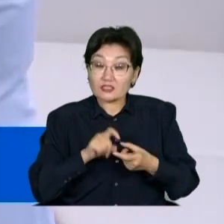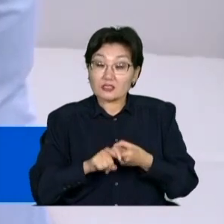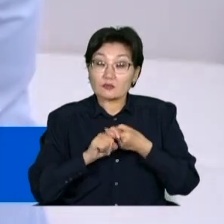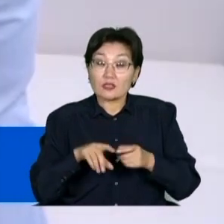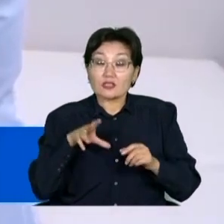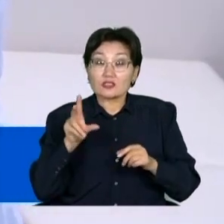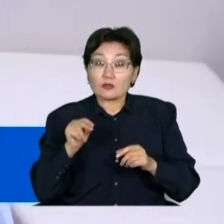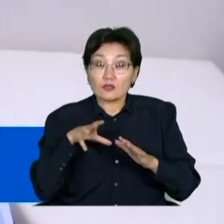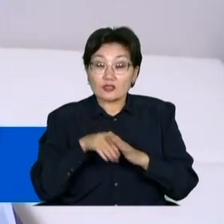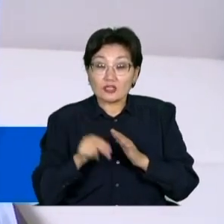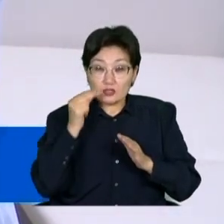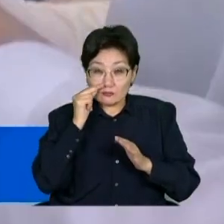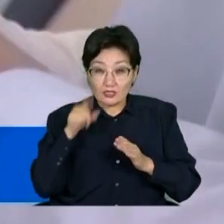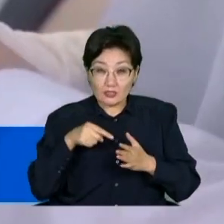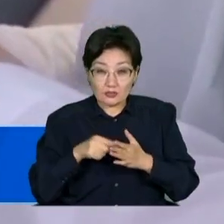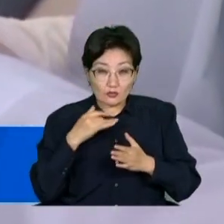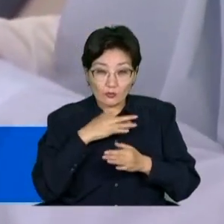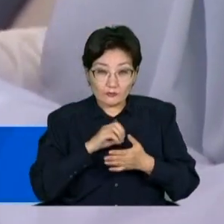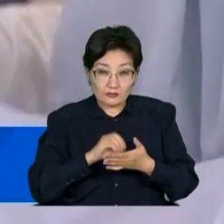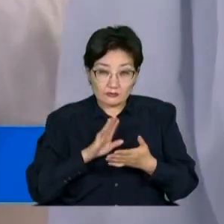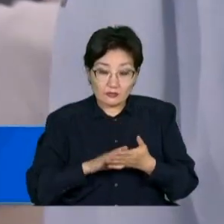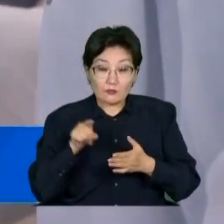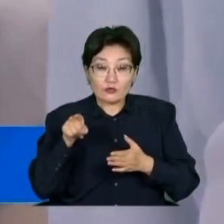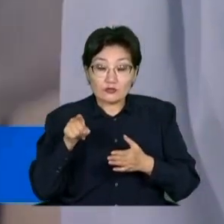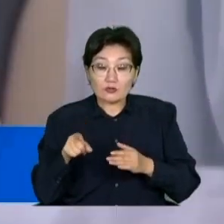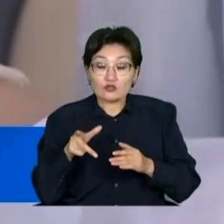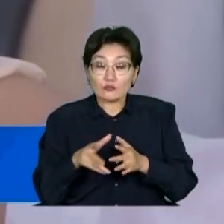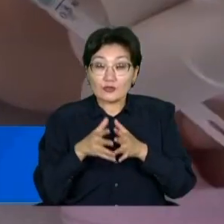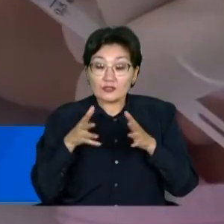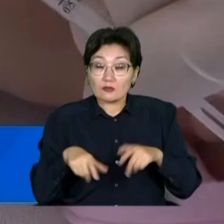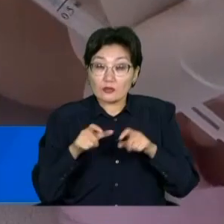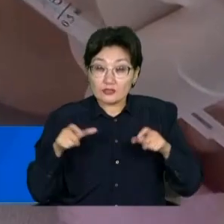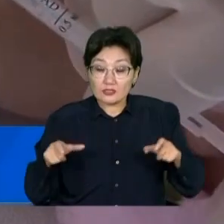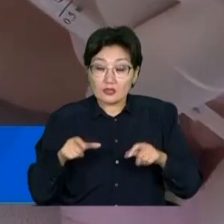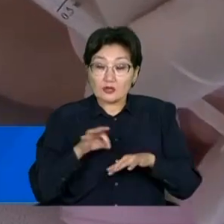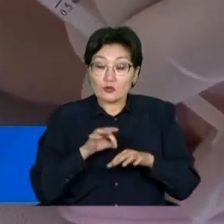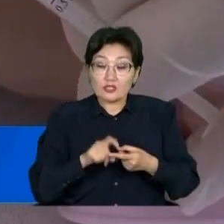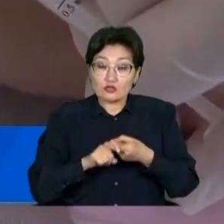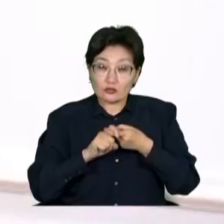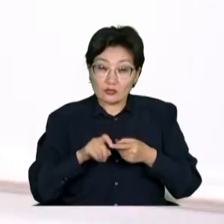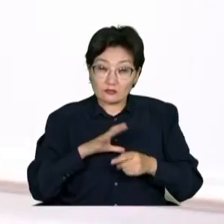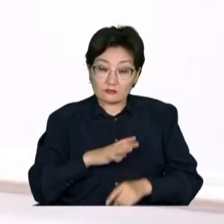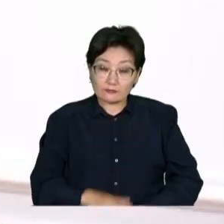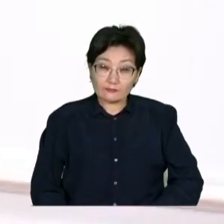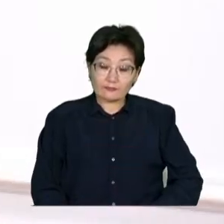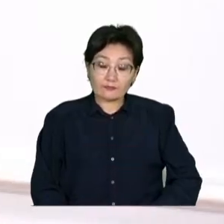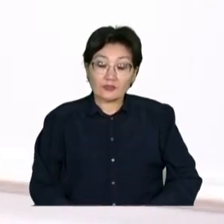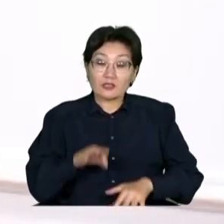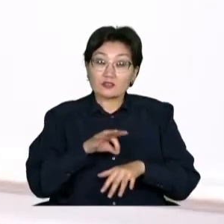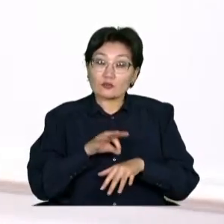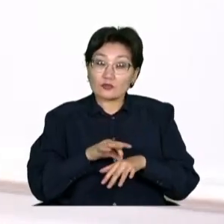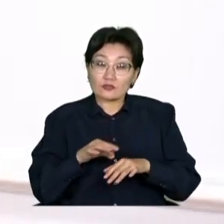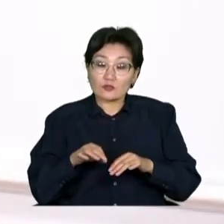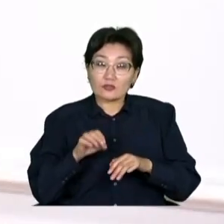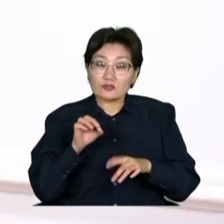саны әсіресе Шымкент қаласында көп екен. Ол жақта 3000-нан астам адам дертті жұқтырыпты. Сырқаттанушылықтың